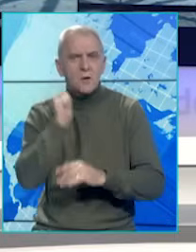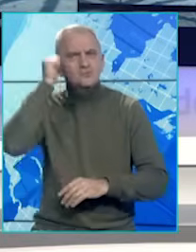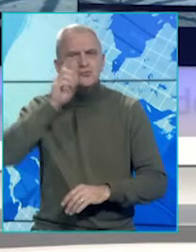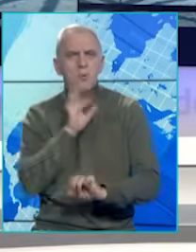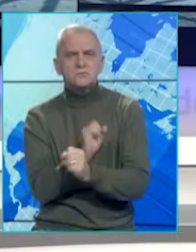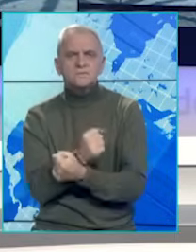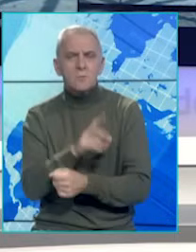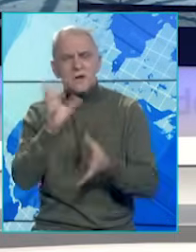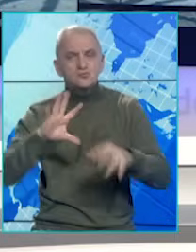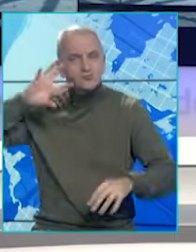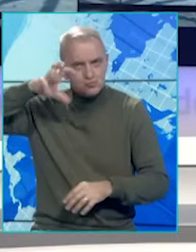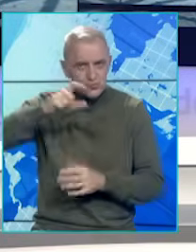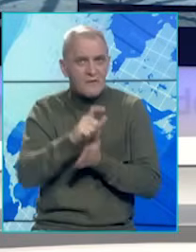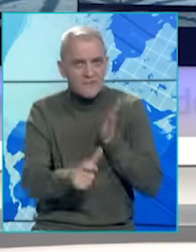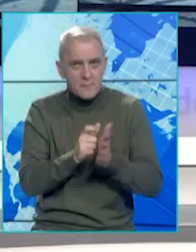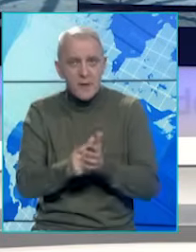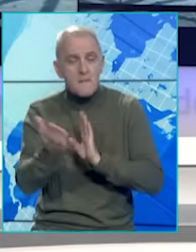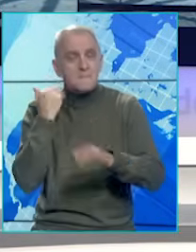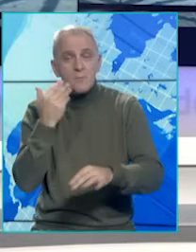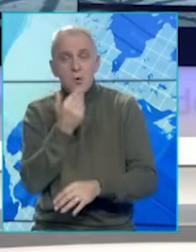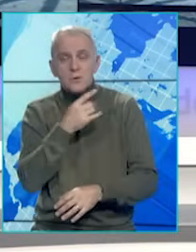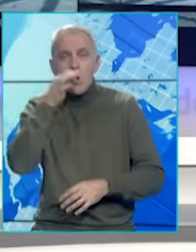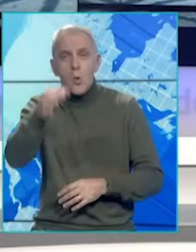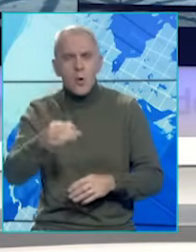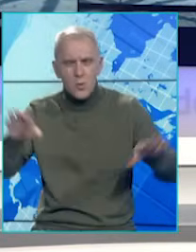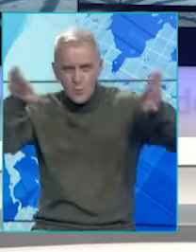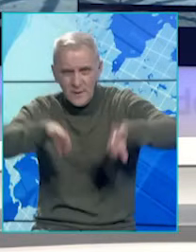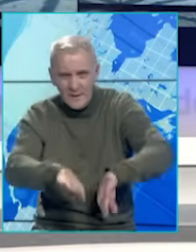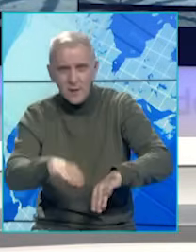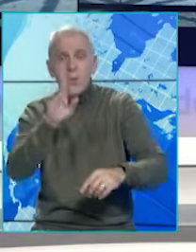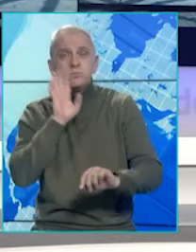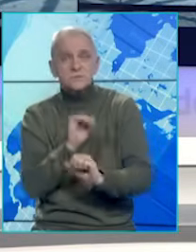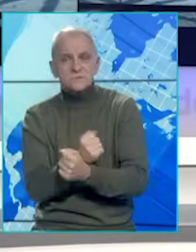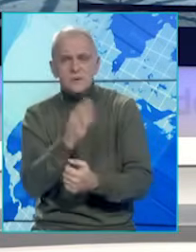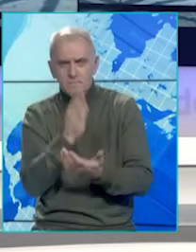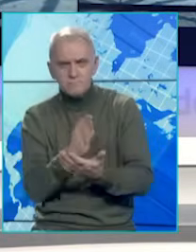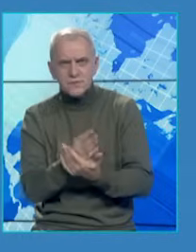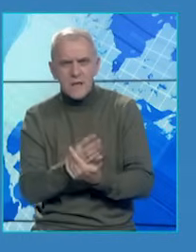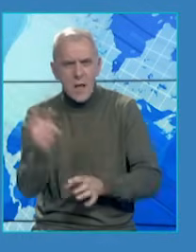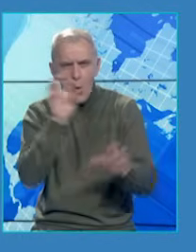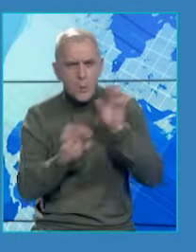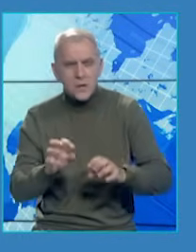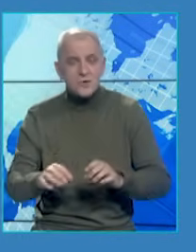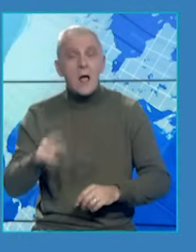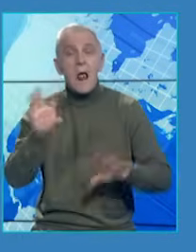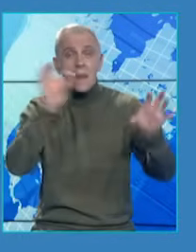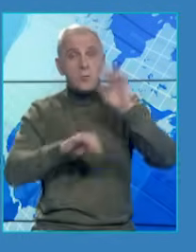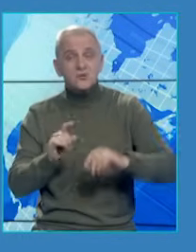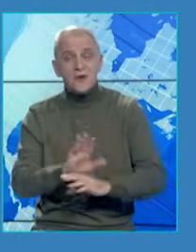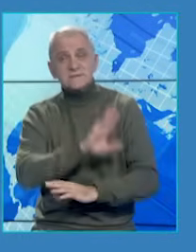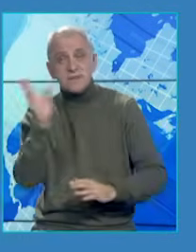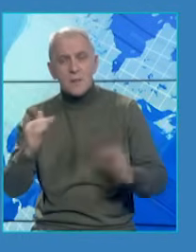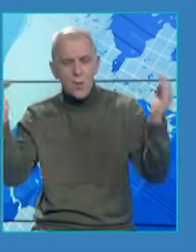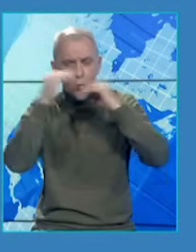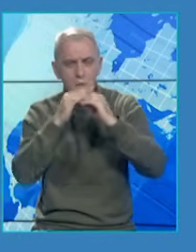Sutra u Bosni i Hercegovini pretežno sunčano vrijeme. Prije podne lokalno po kotlinama u Bosni će biti niske naoblake. Na oblačenje sa